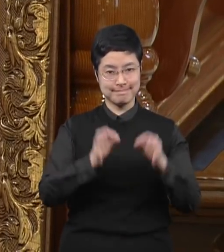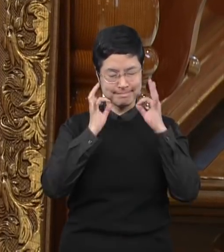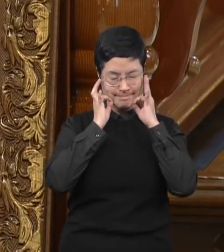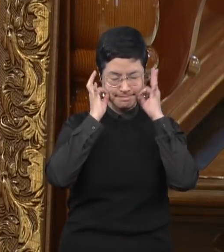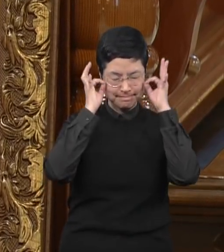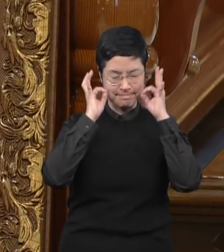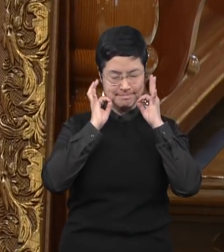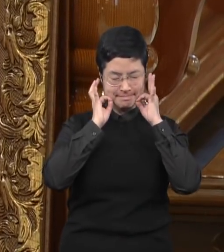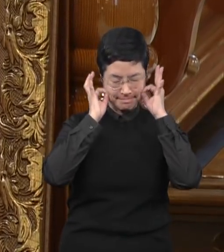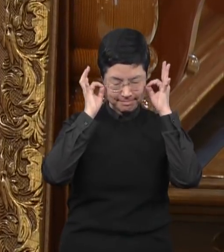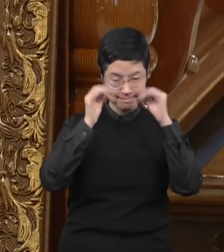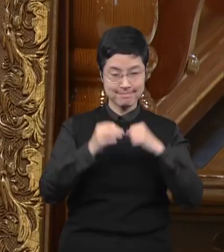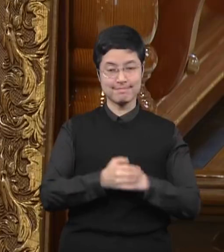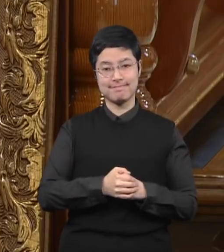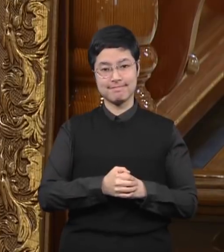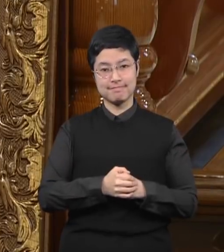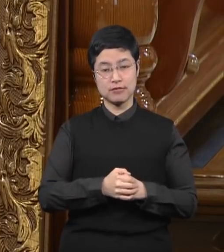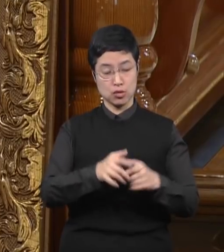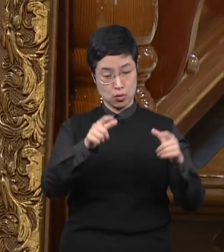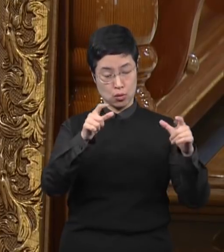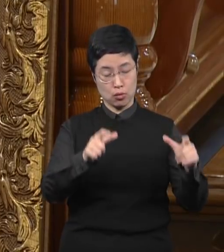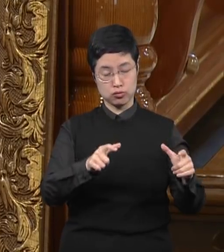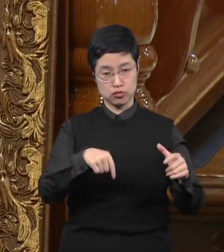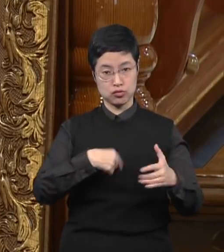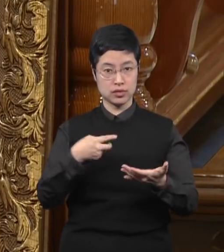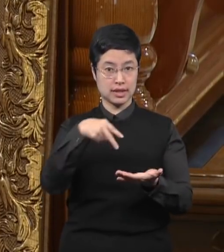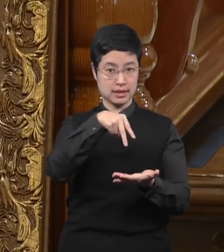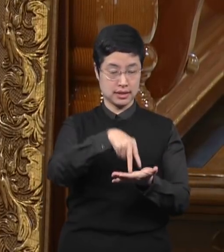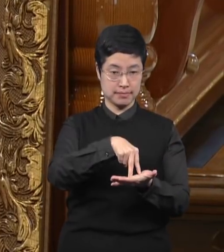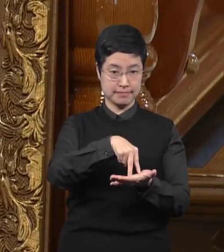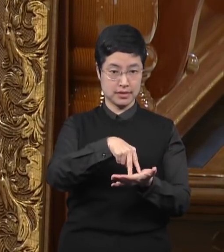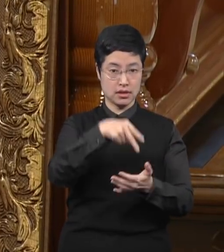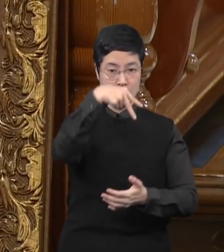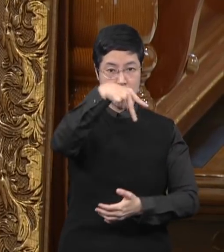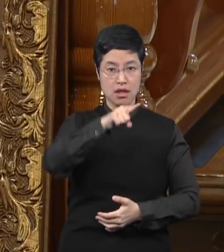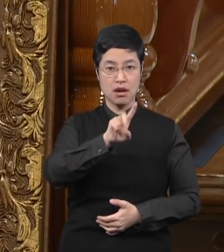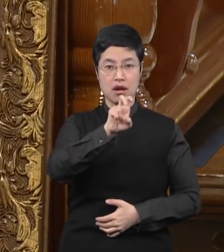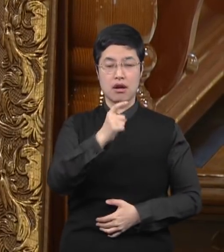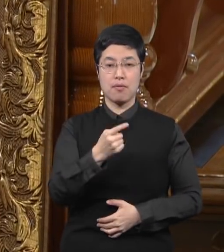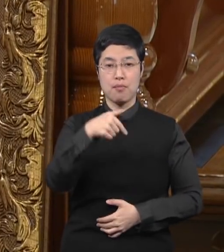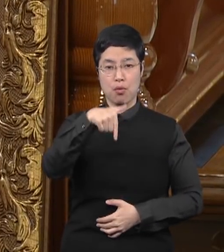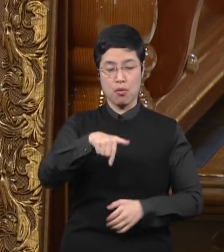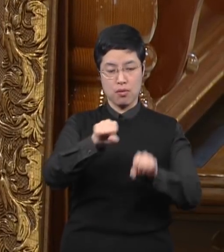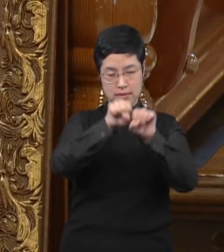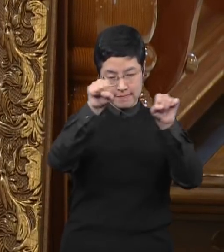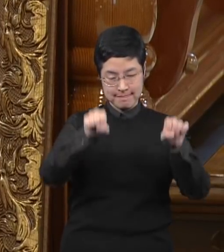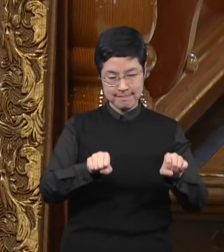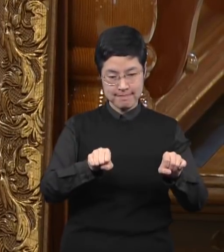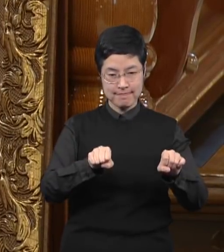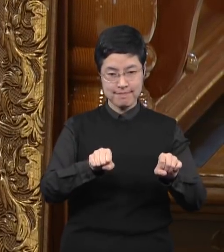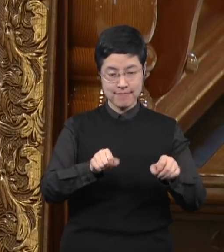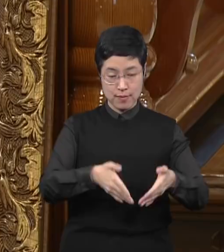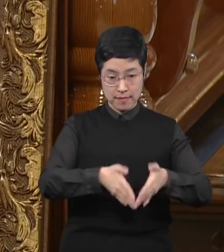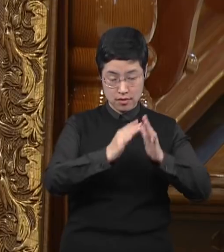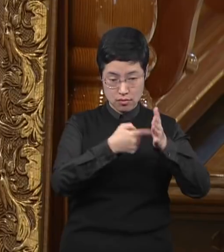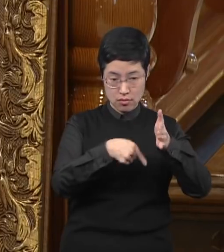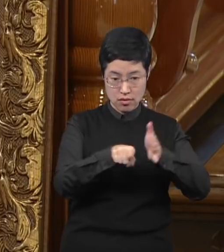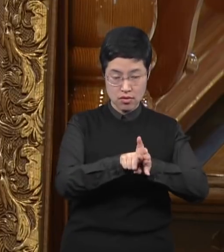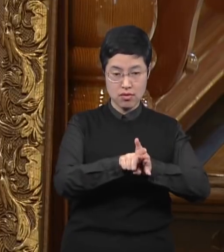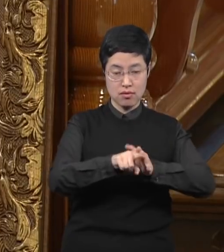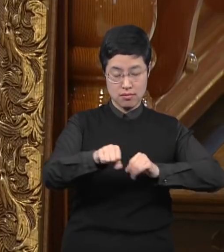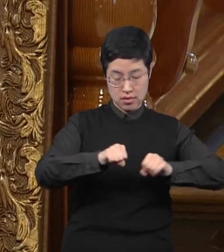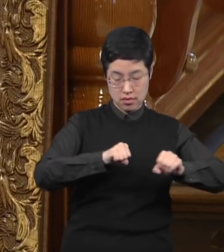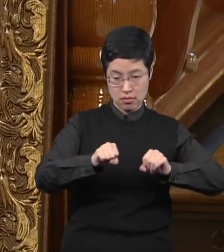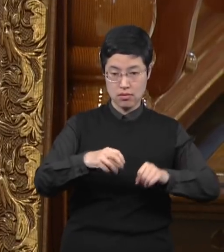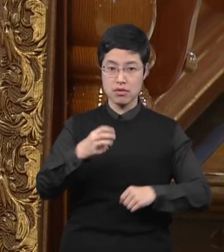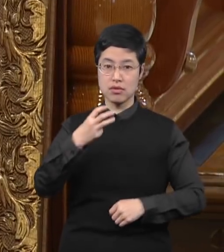기울이시며 교구 자립과 사목체계 확립에 이바지하셨고 서울대교구장 재임